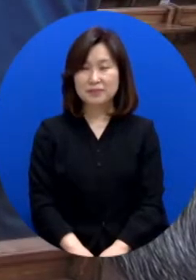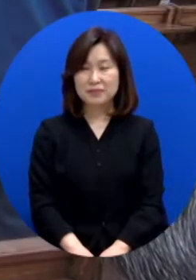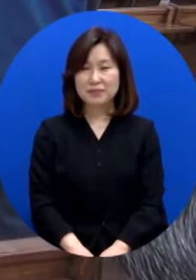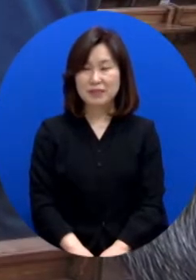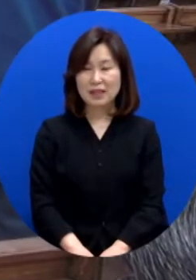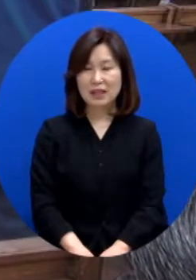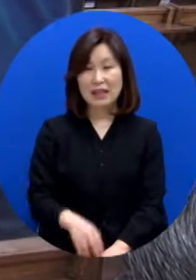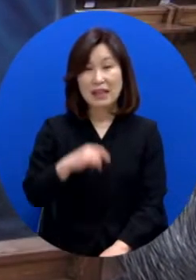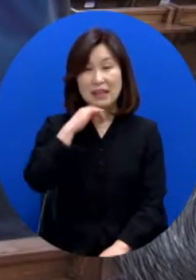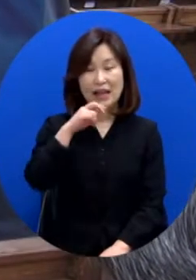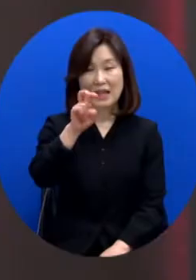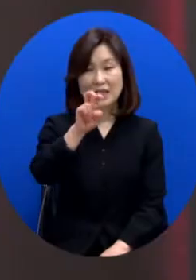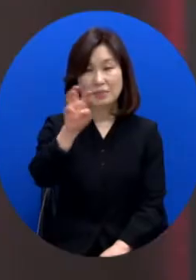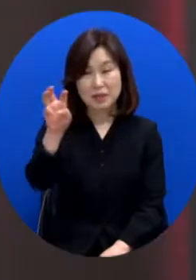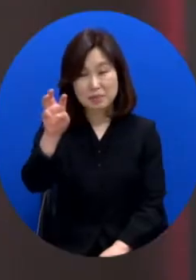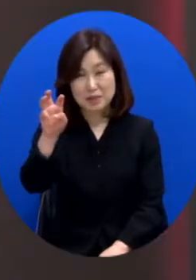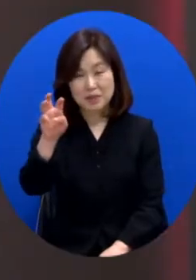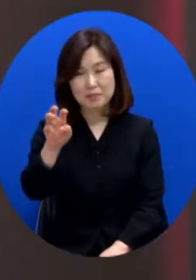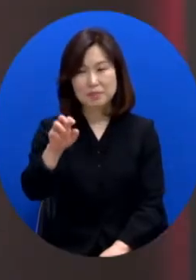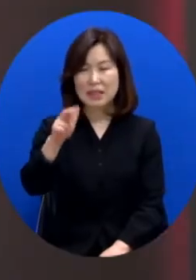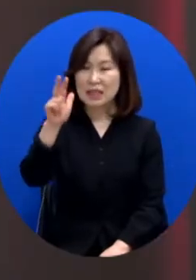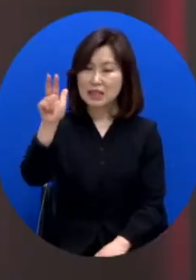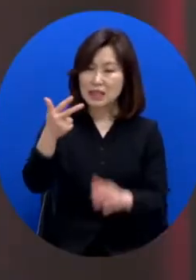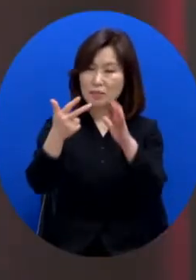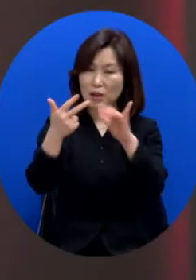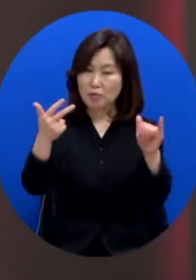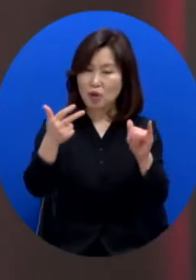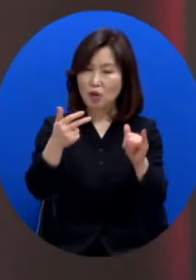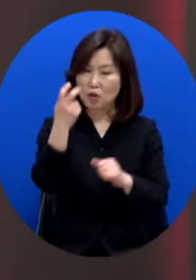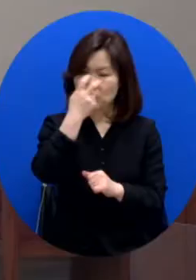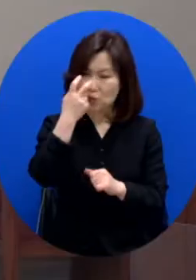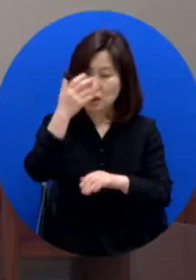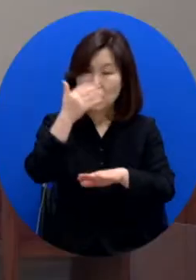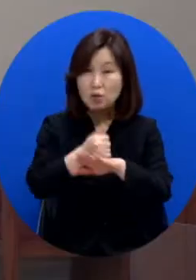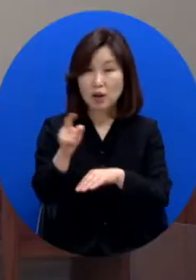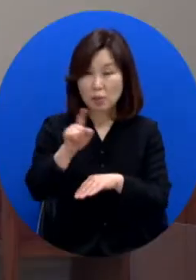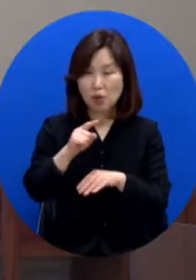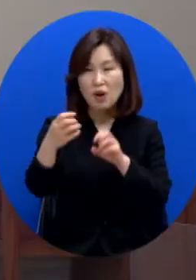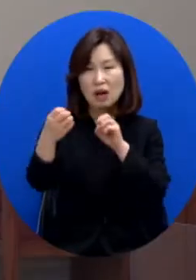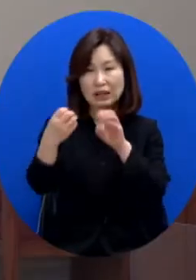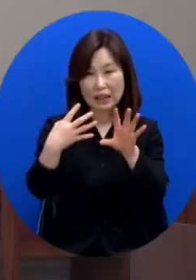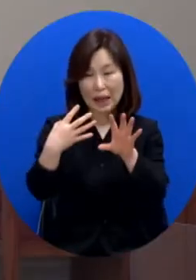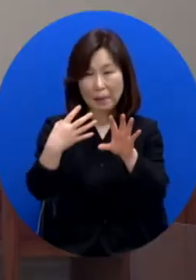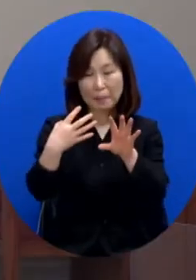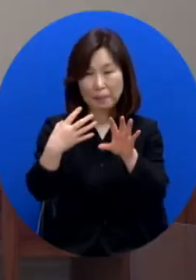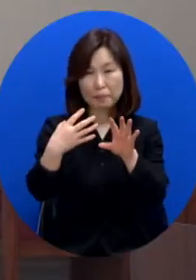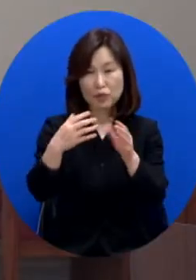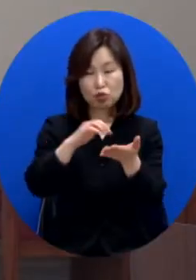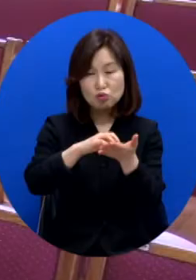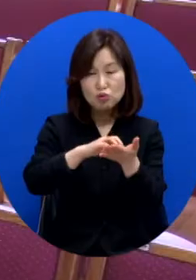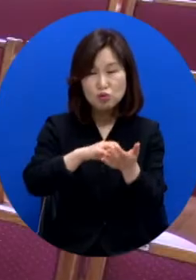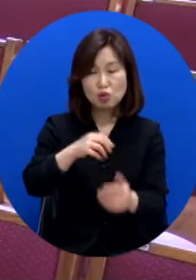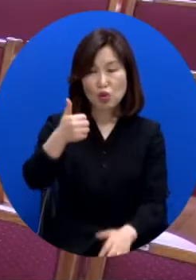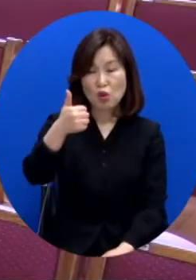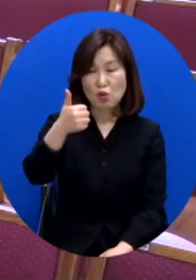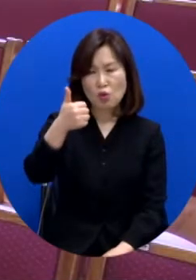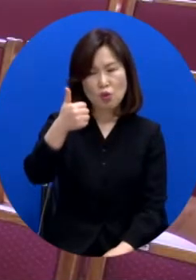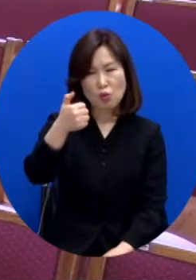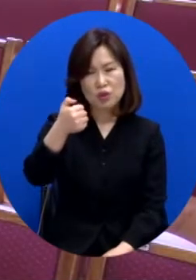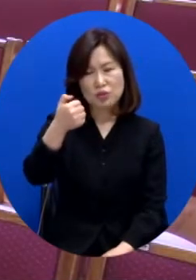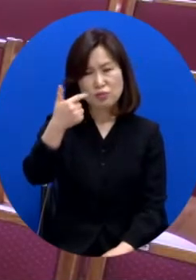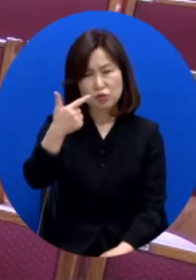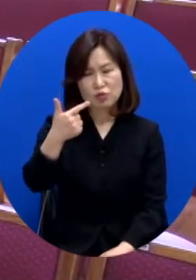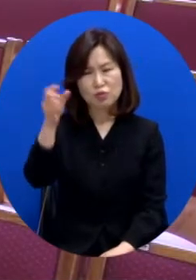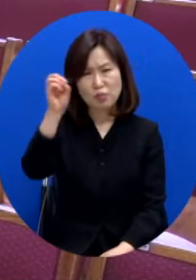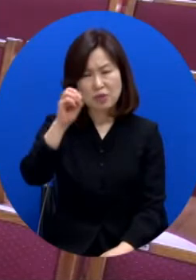20, 30대 기독 청년 700명을 대상으로 한 한 조사에 따르면 응답자의 56%가 코로나19 이후 예배